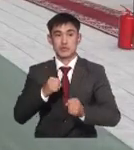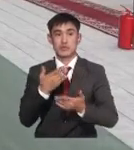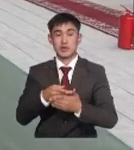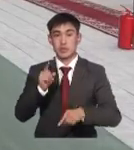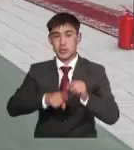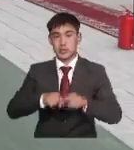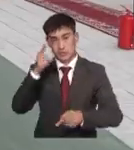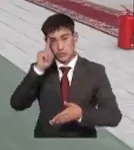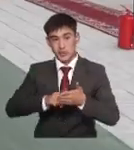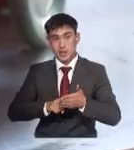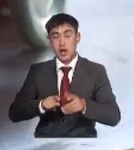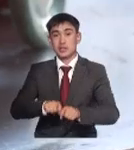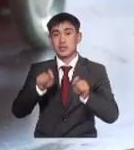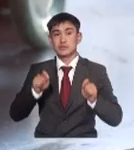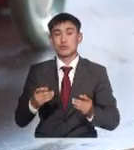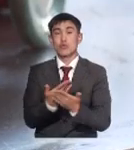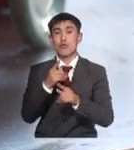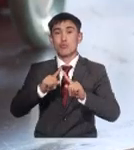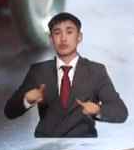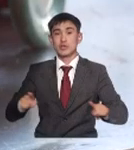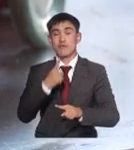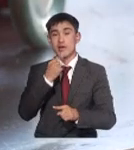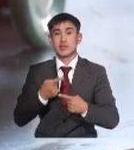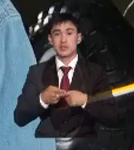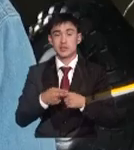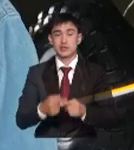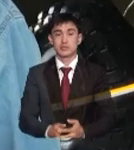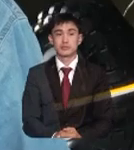уверяют посетители вновь открывшегося музея военной